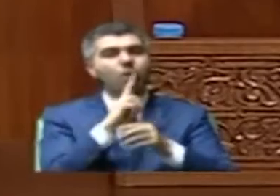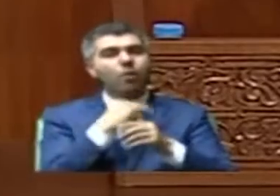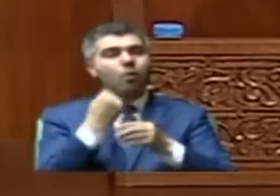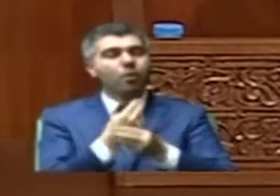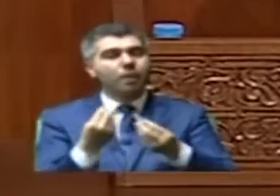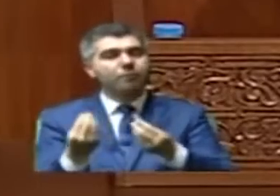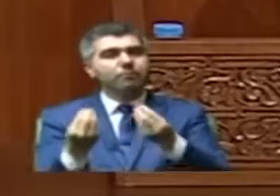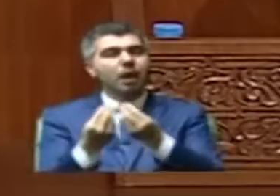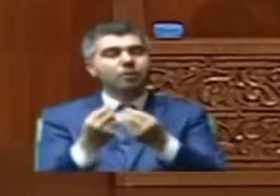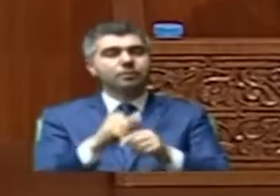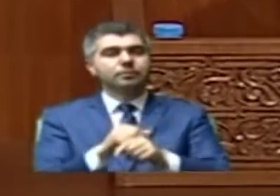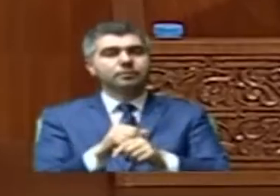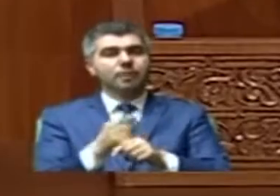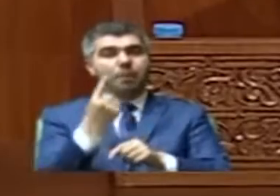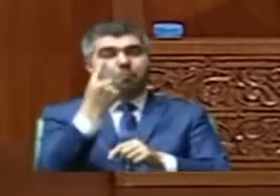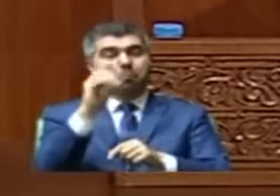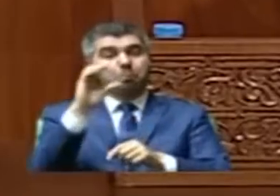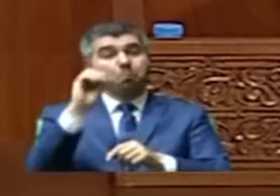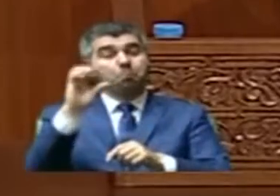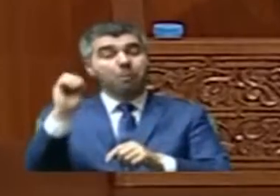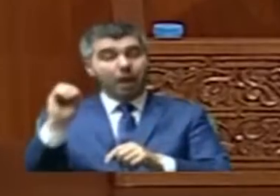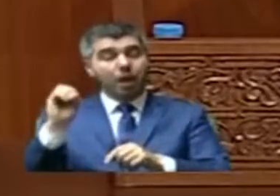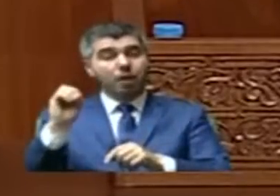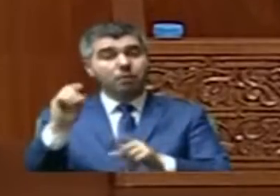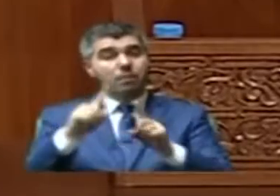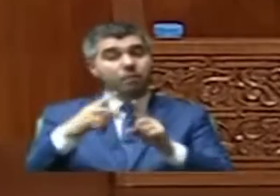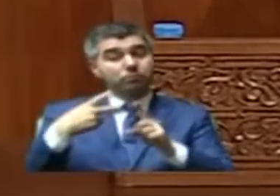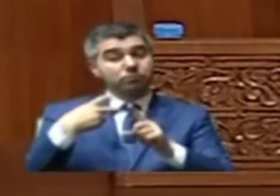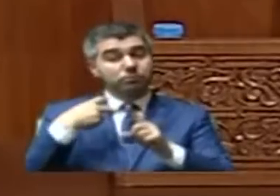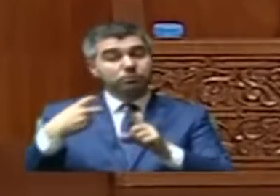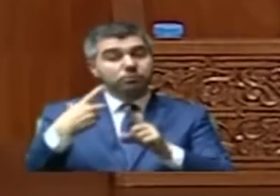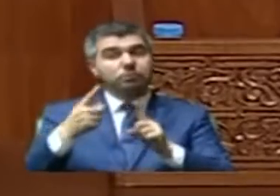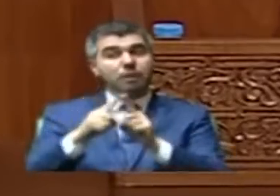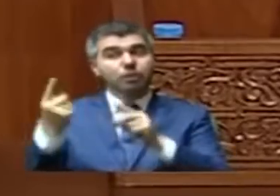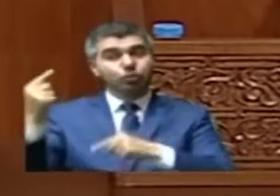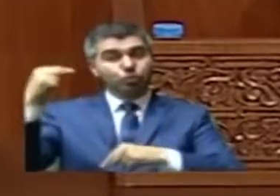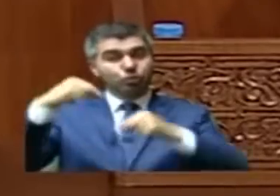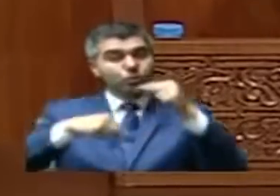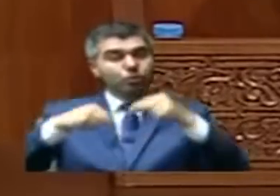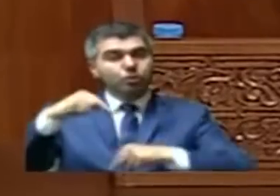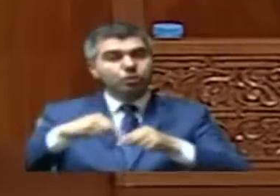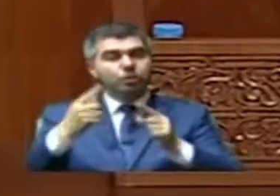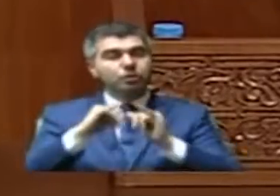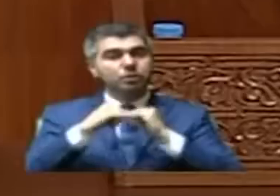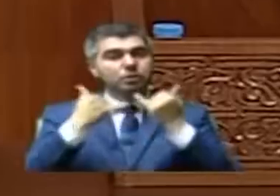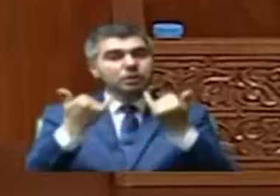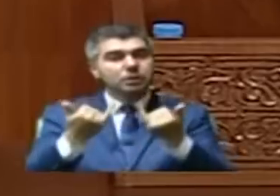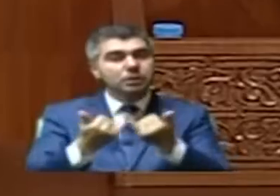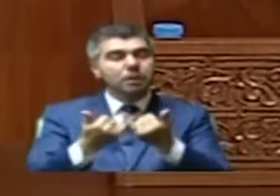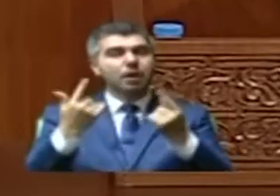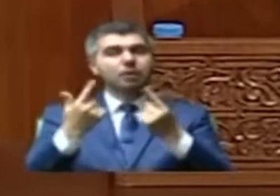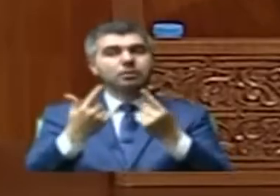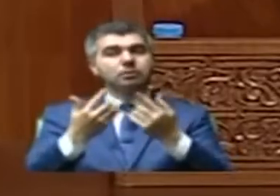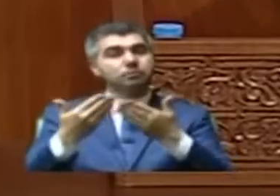الجهة 13 حضروها 100 مستثمر من مغاربة العالم. ما كانش كلام عام، ما كانش اجتماع غير لاستهلاك